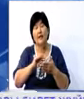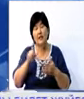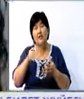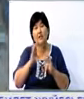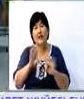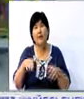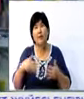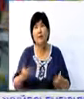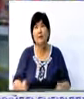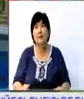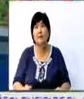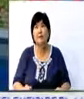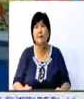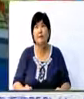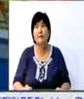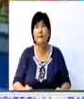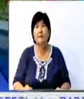берсін.